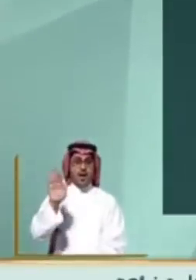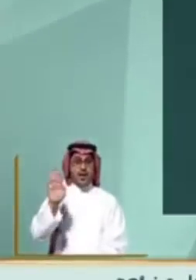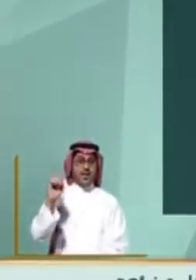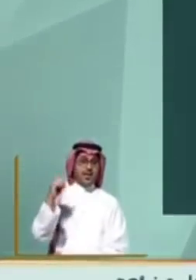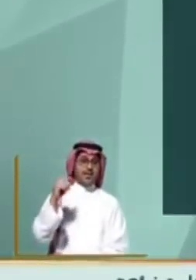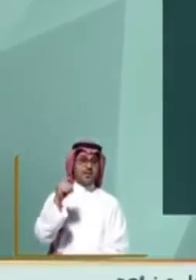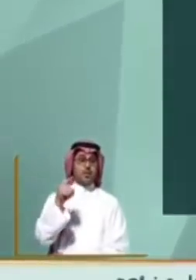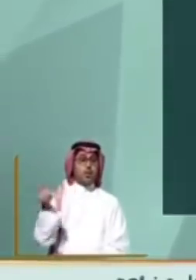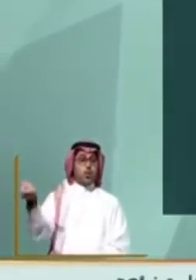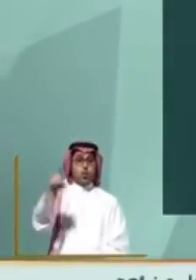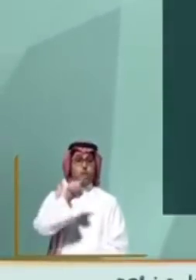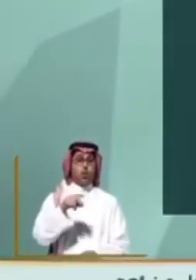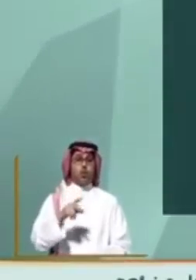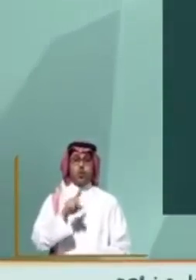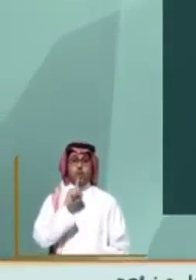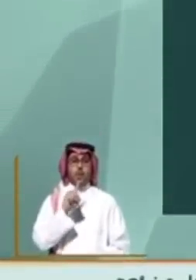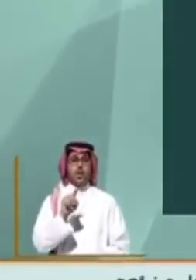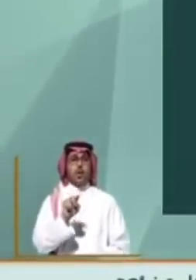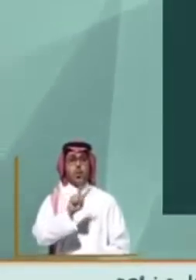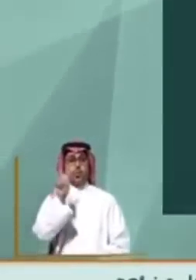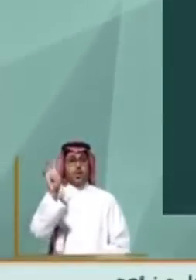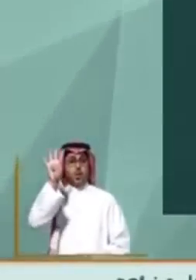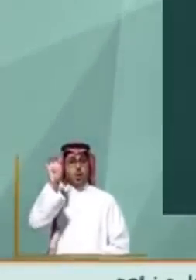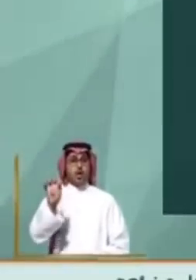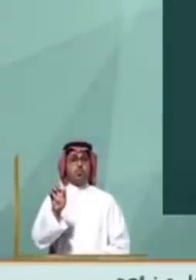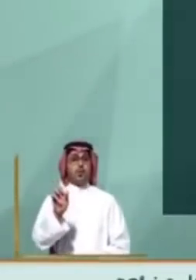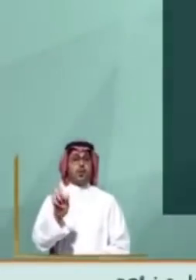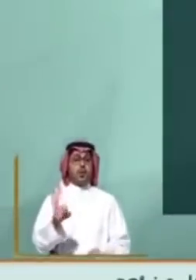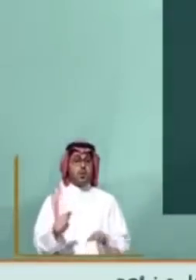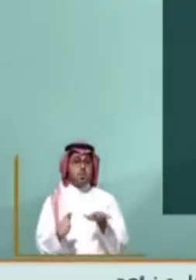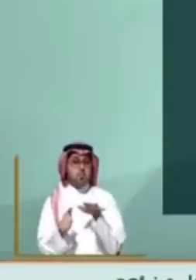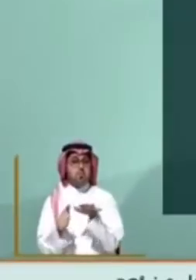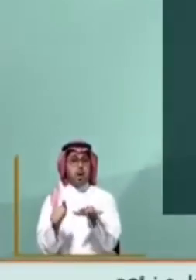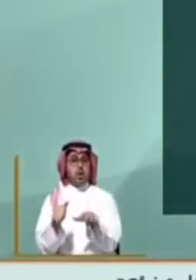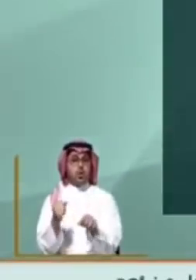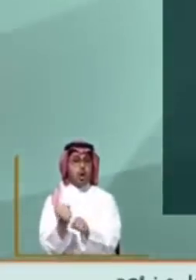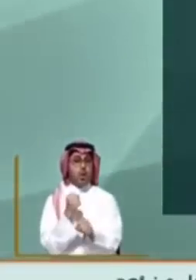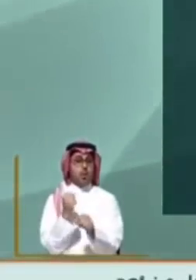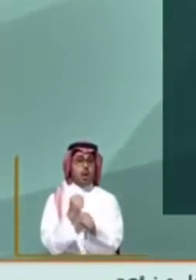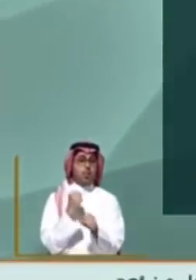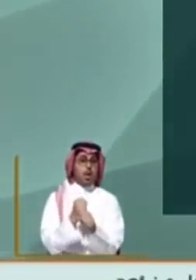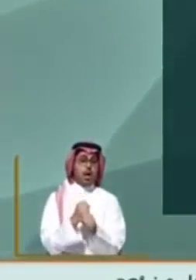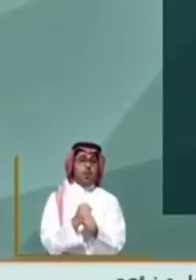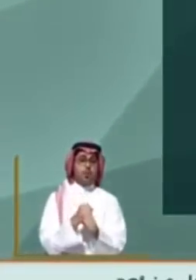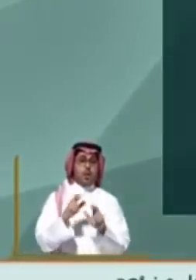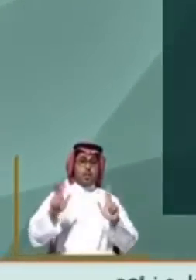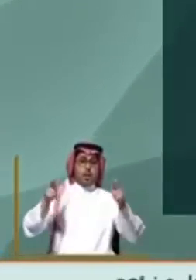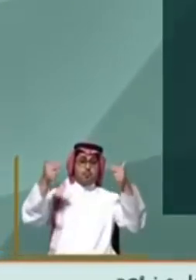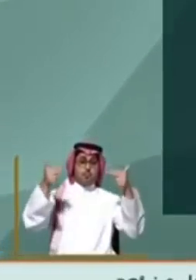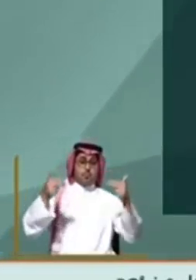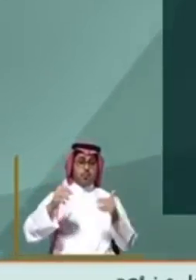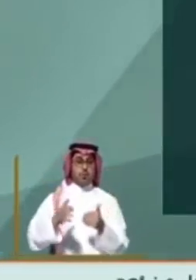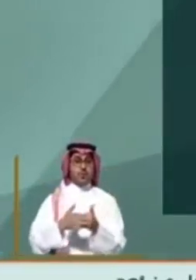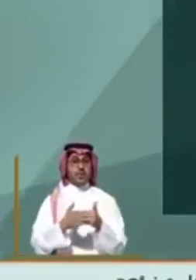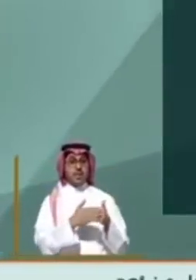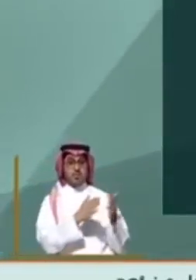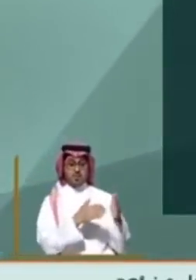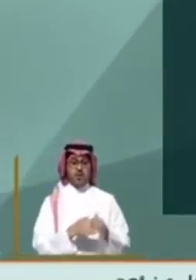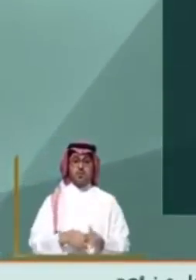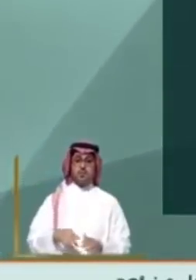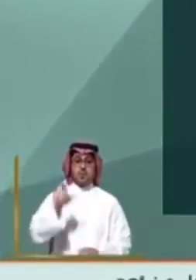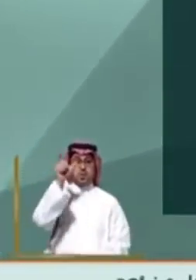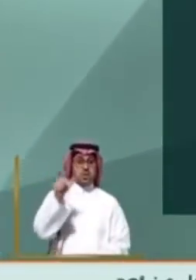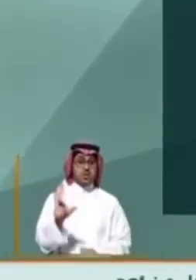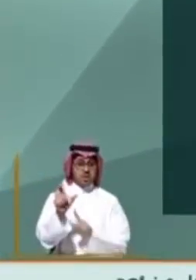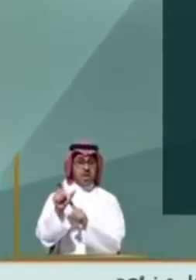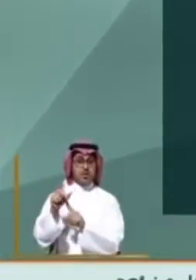الحكومية قد جاوز 142 مليون عملية خلال فترة العمل عن بعد، مؤكدا أن المواطن لا